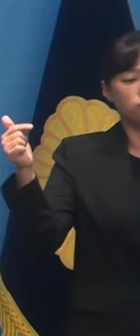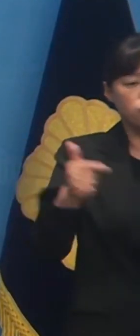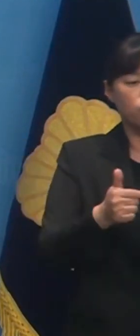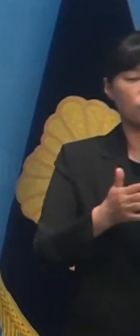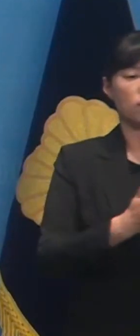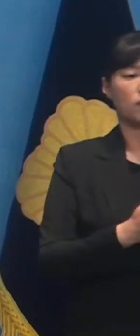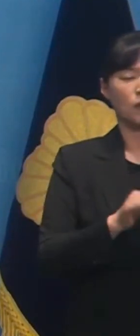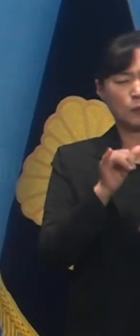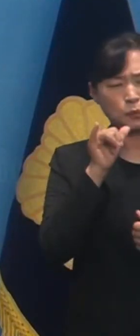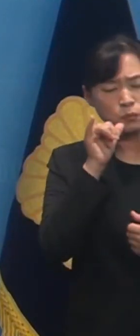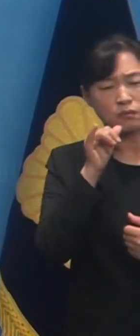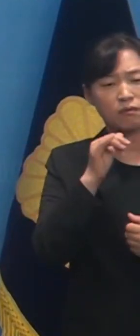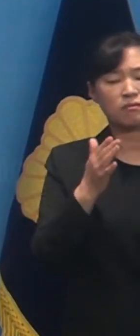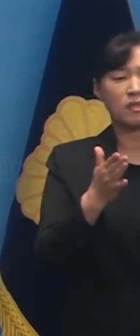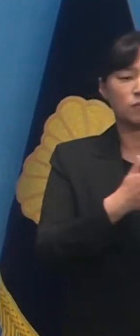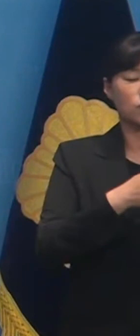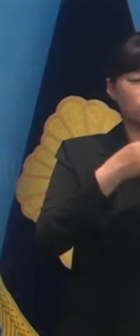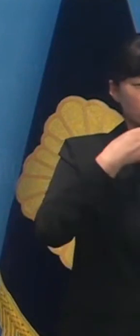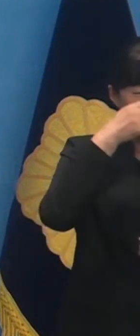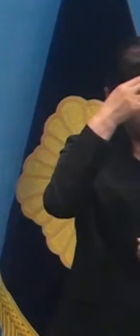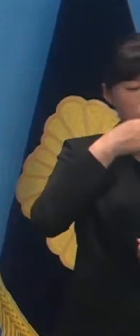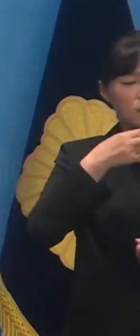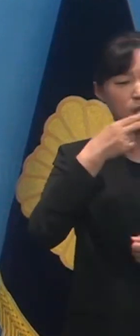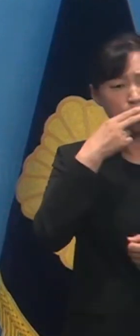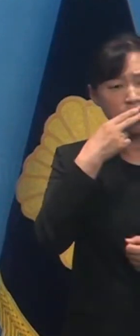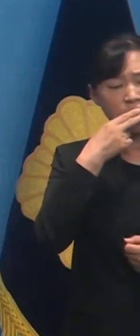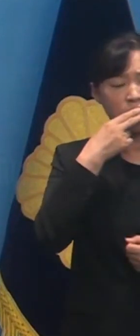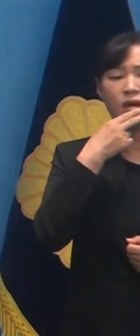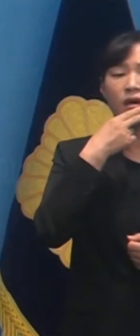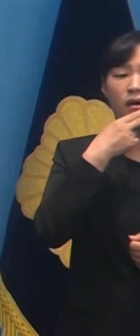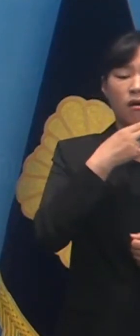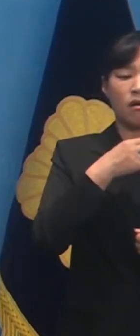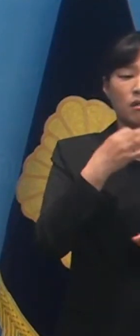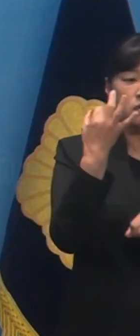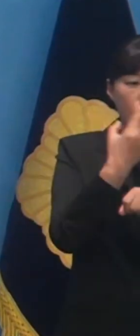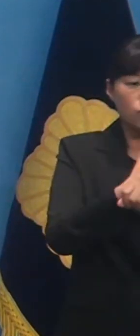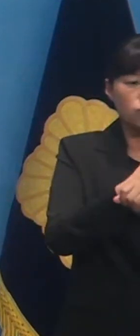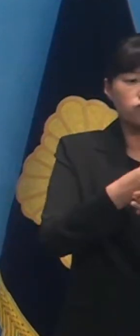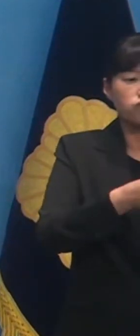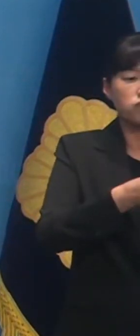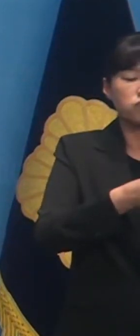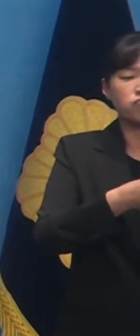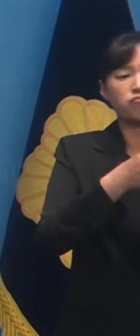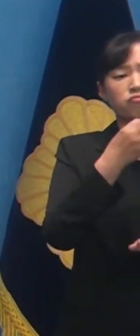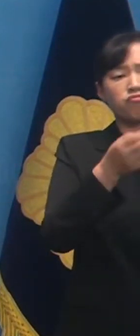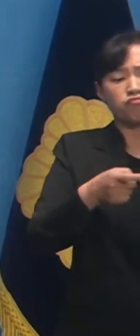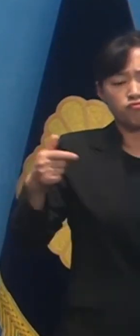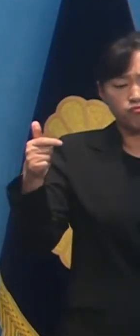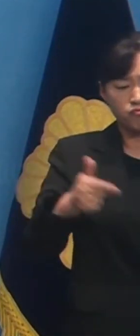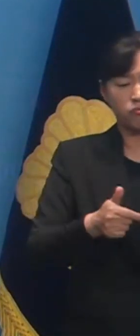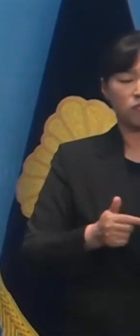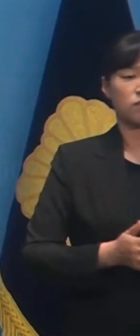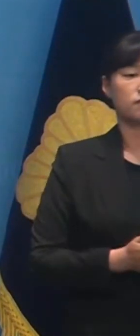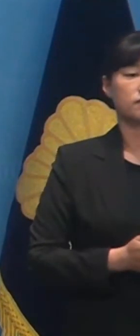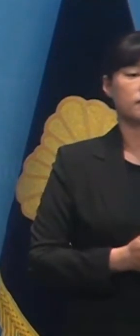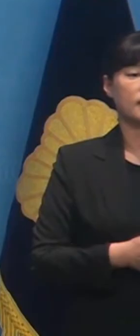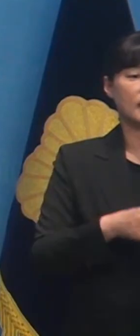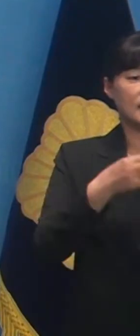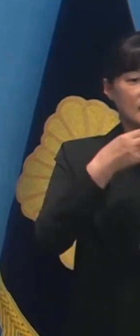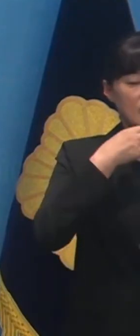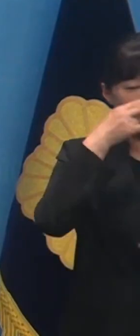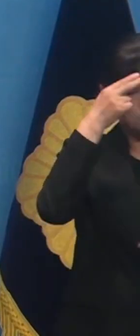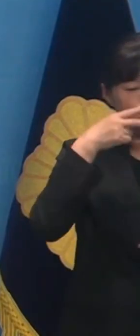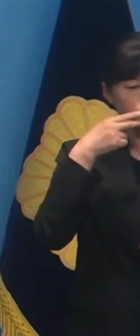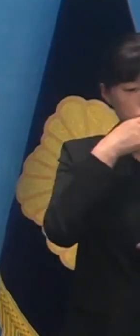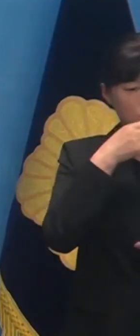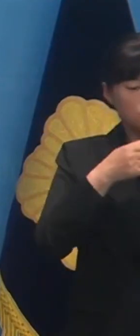강해 줄이기 어려운 주류, 담배 등 기호식품 소비도 뒷걸음질 쳤습니다. 주류 및 담배